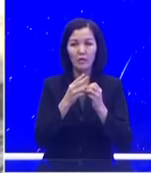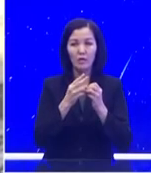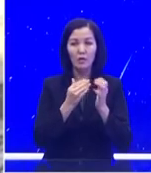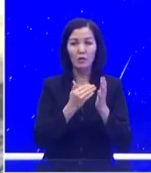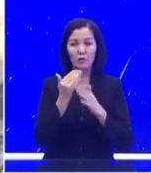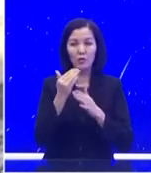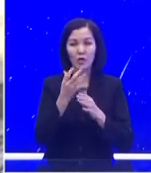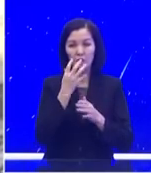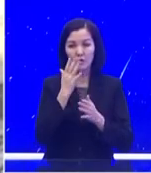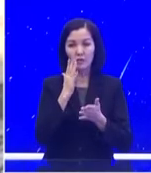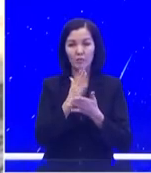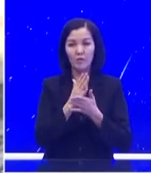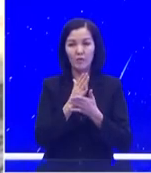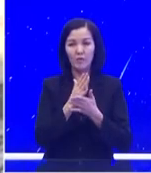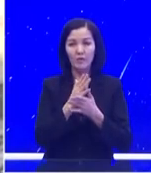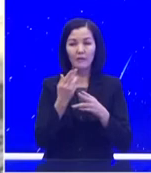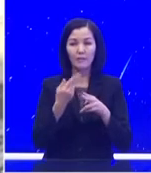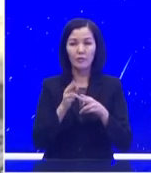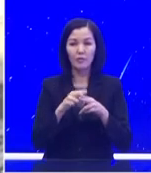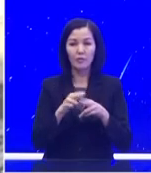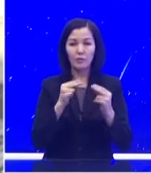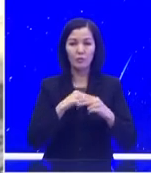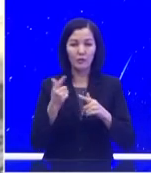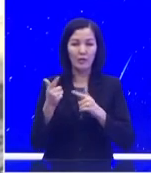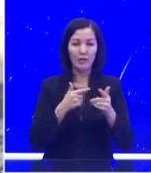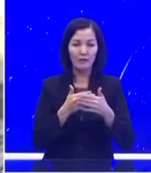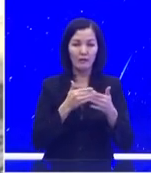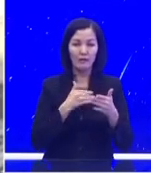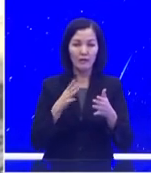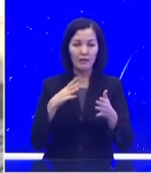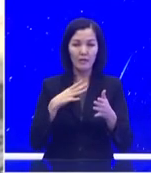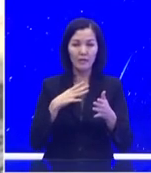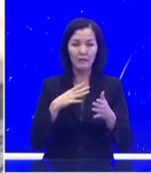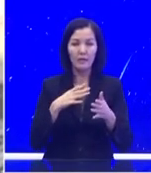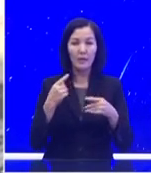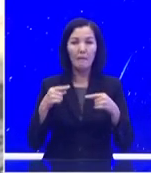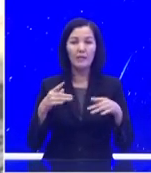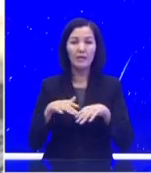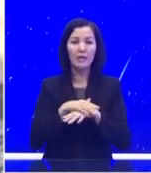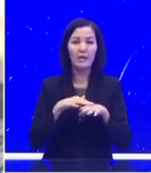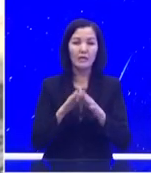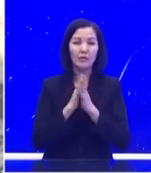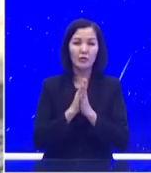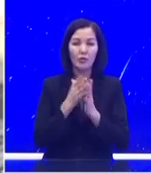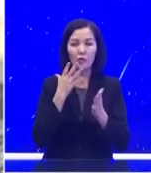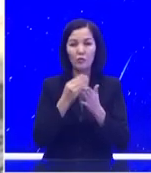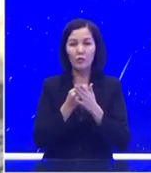жылынады. Сол себептен біз осындай жұмыстарға дайындалып отырмыз. Басқа тұрғындардан сұрайтынымыз өз